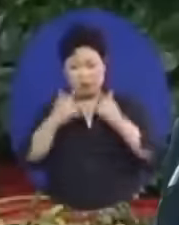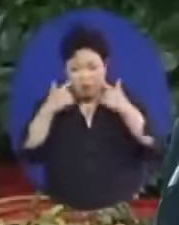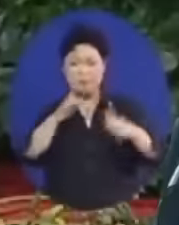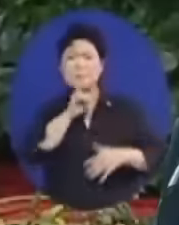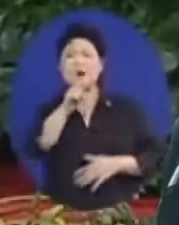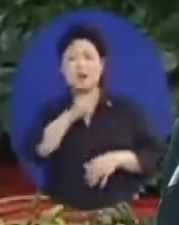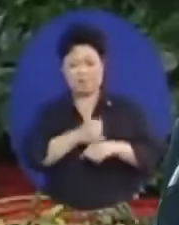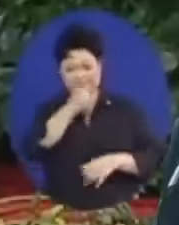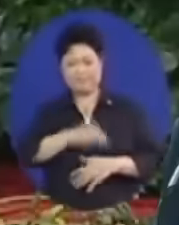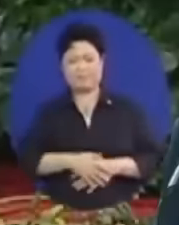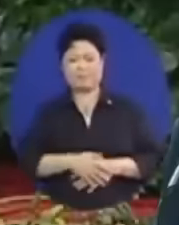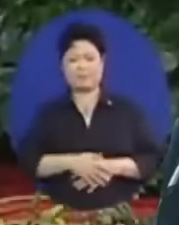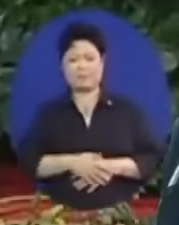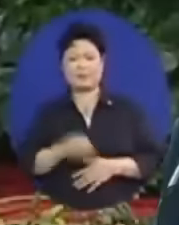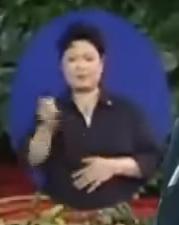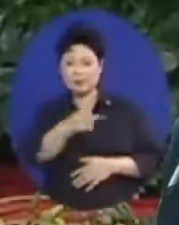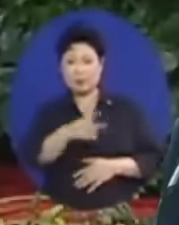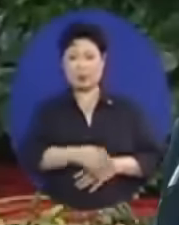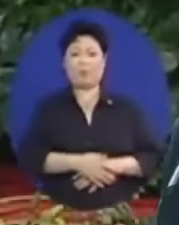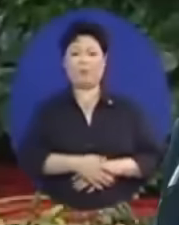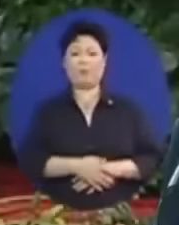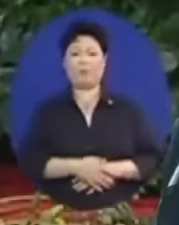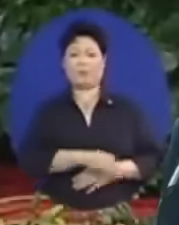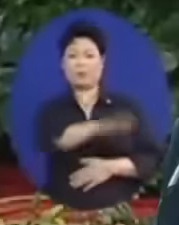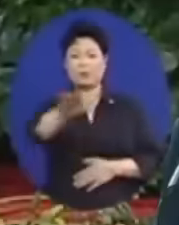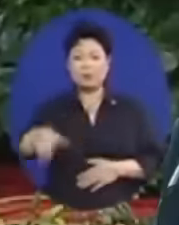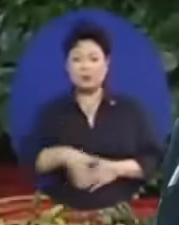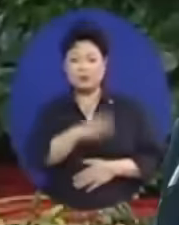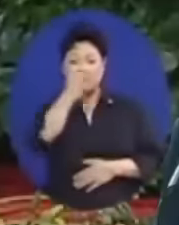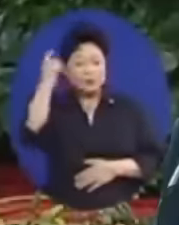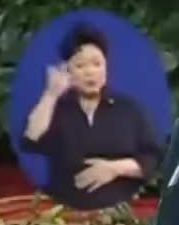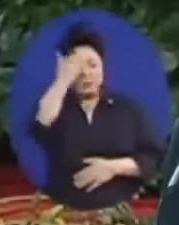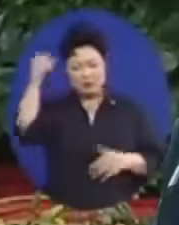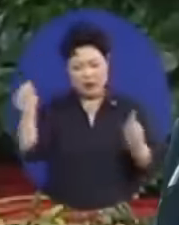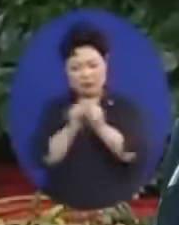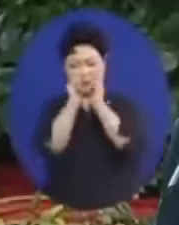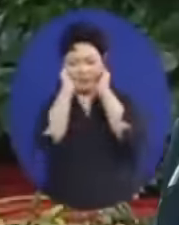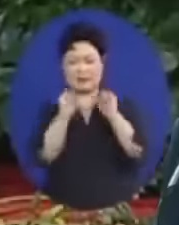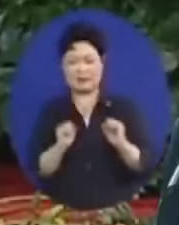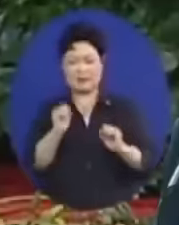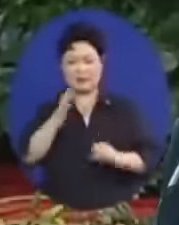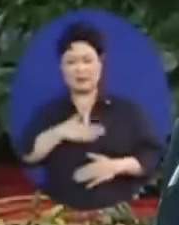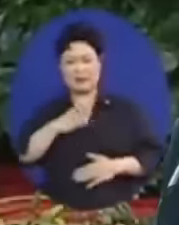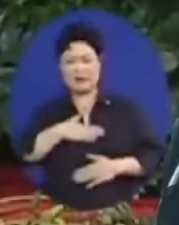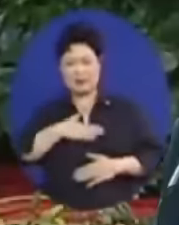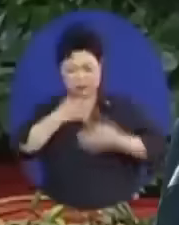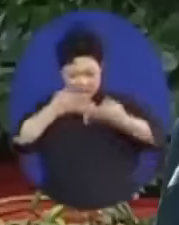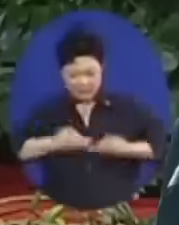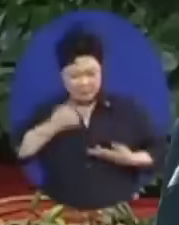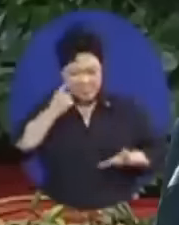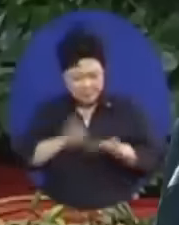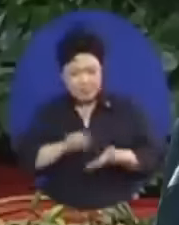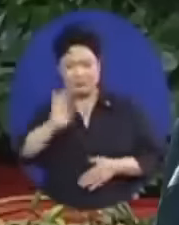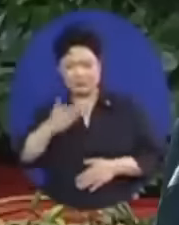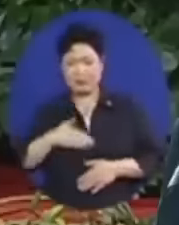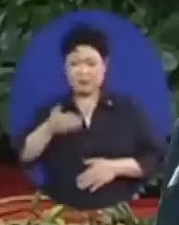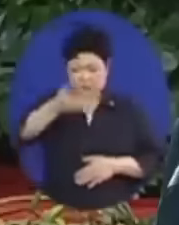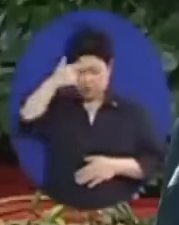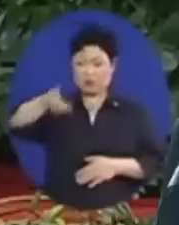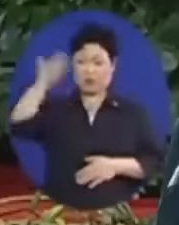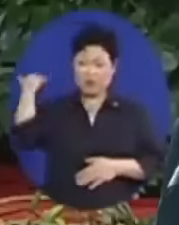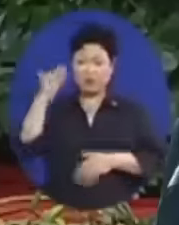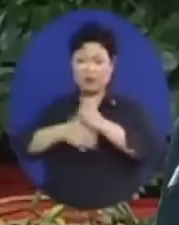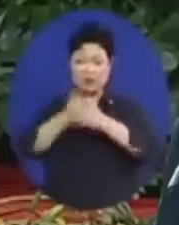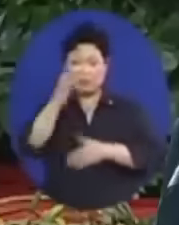수 있는 것입니다. 그리고 우리는 성령이 함께 계신 나를 발견하게 되는 것입니다. 전에는